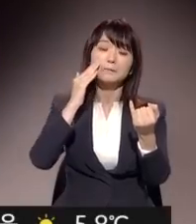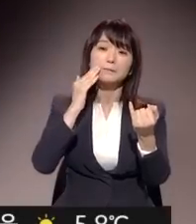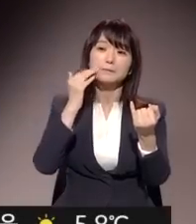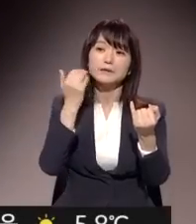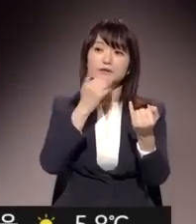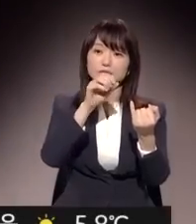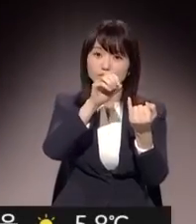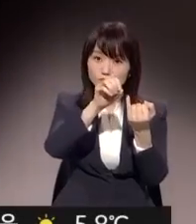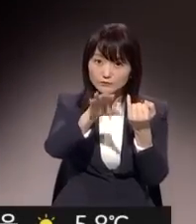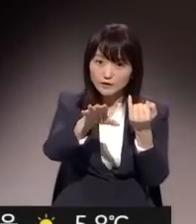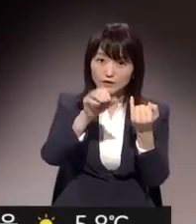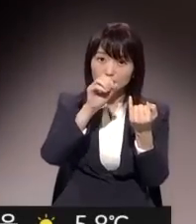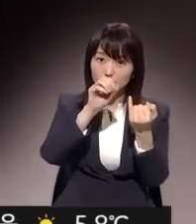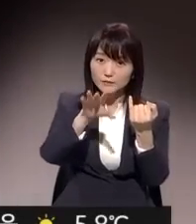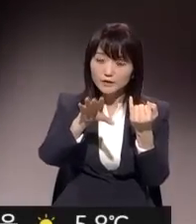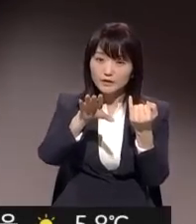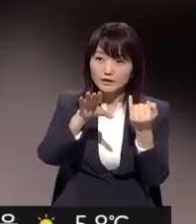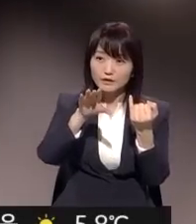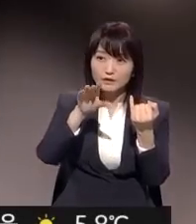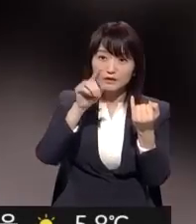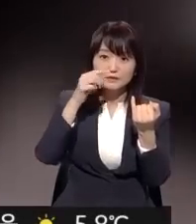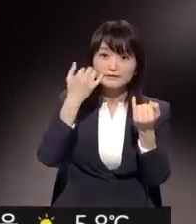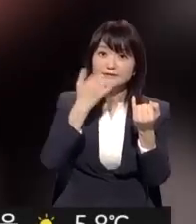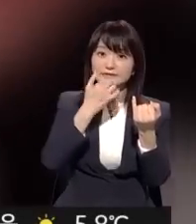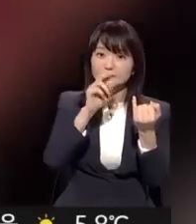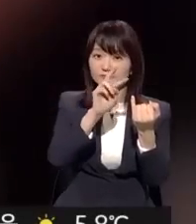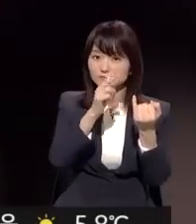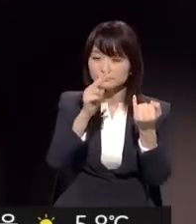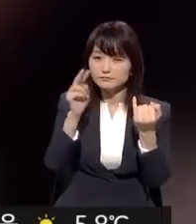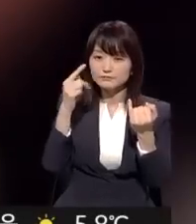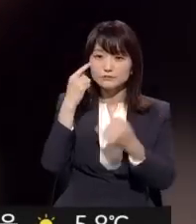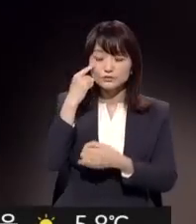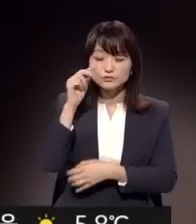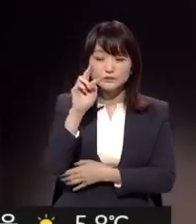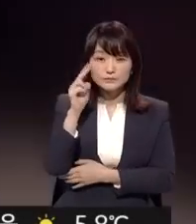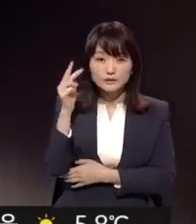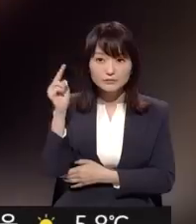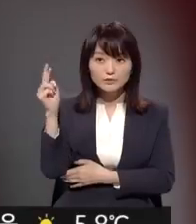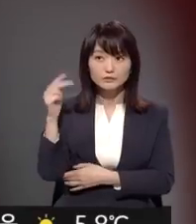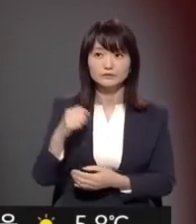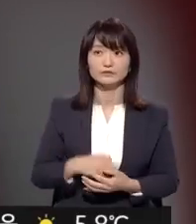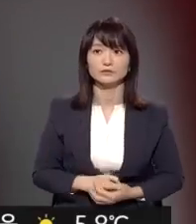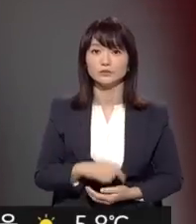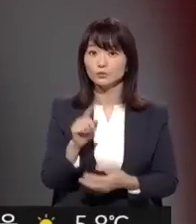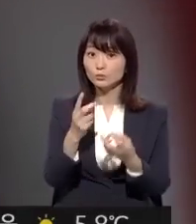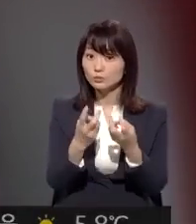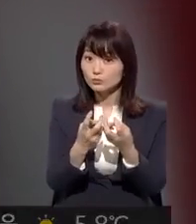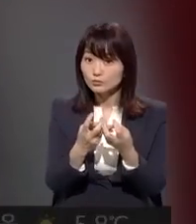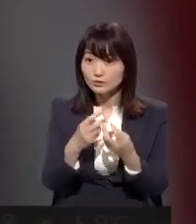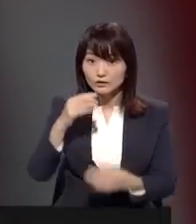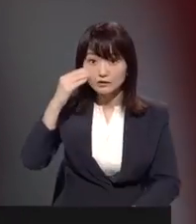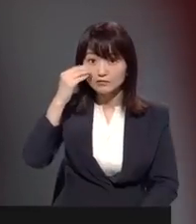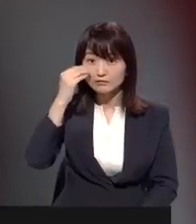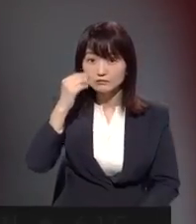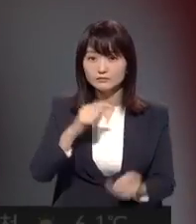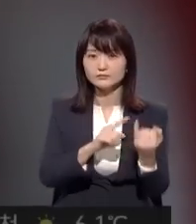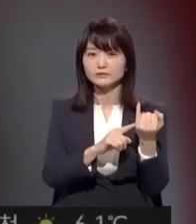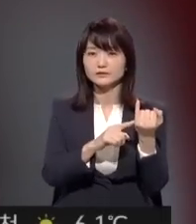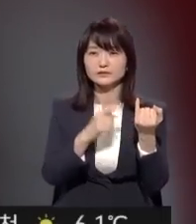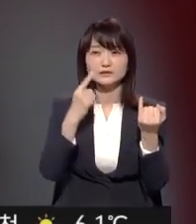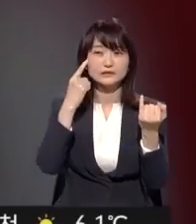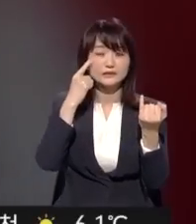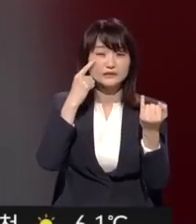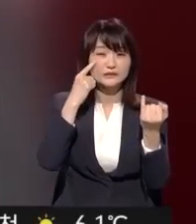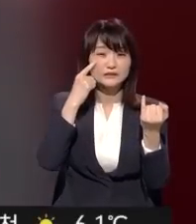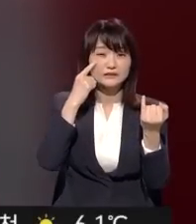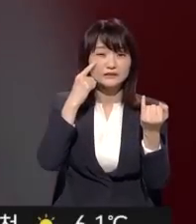때마다 꺼졌다 켜졌다가 자유자재로 눈동자에 불빛이 들어옵니다. 오, 어떻게 하는 거예요? 신기하죠? 네. 여성이 한쪽 눈에 착용한